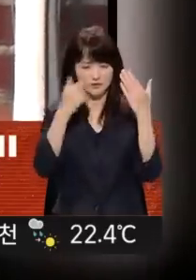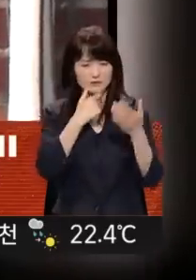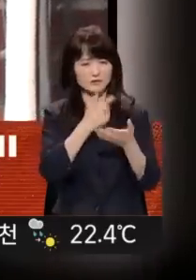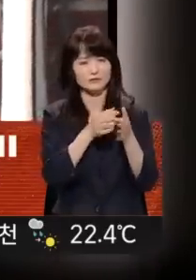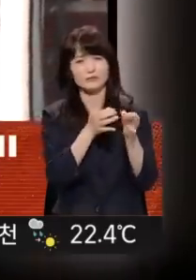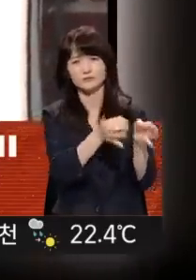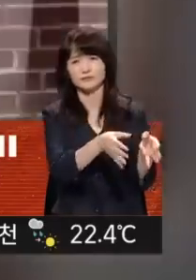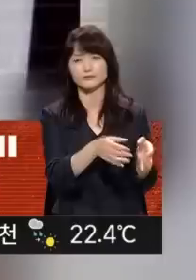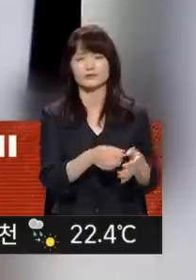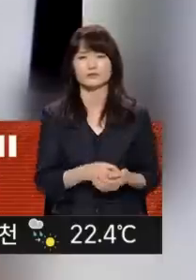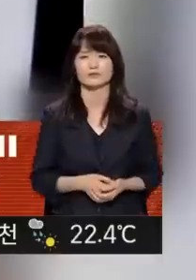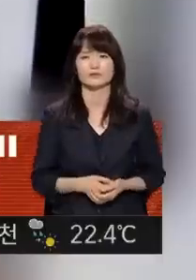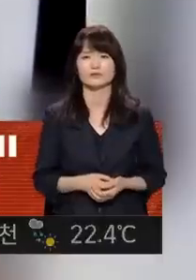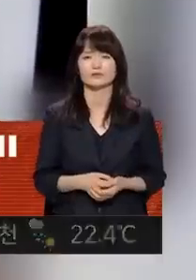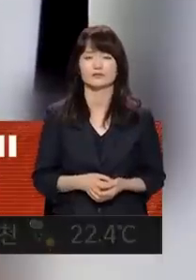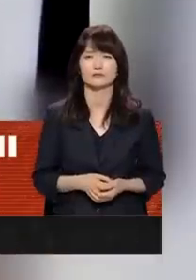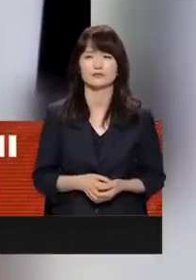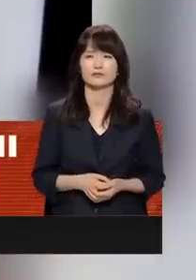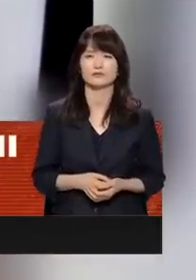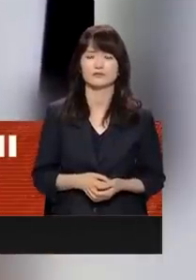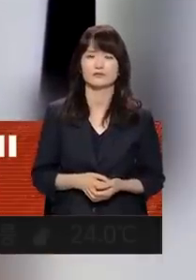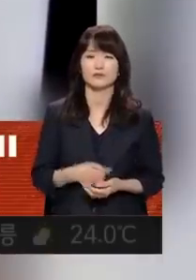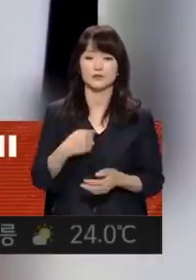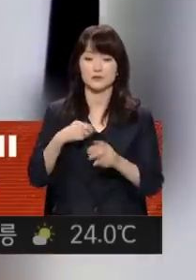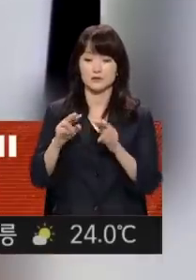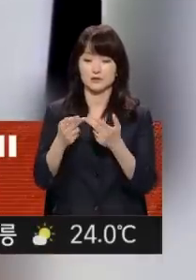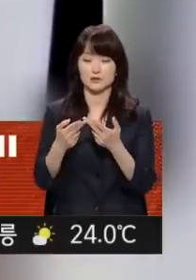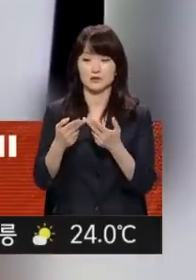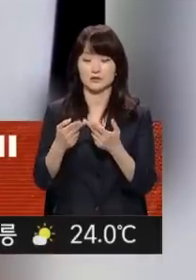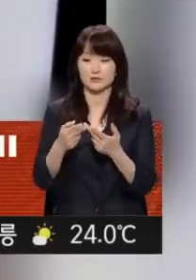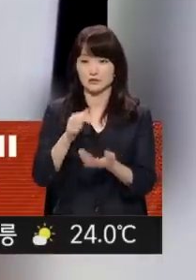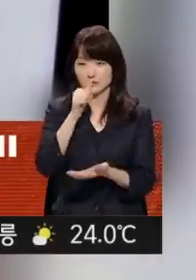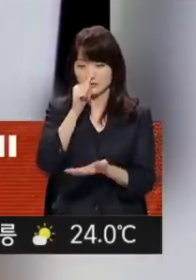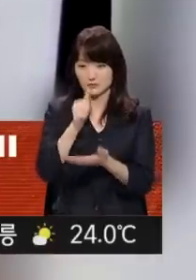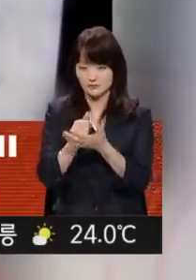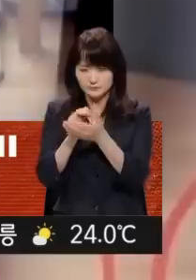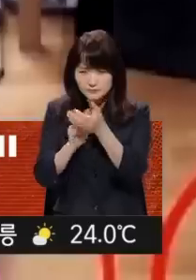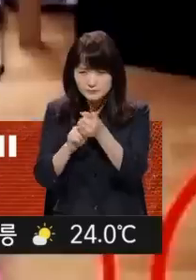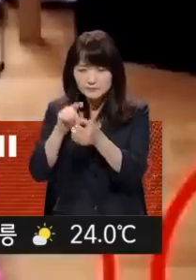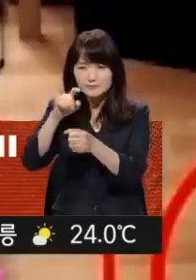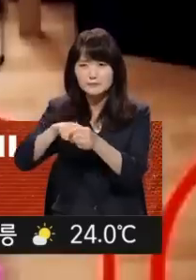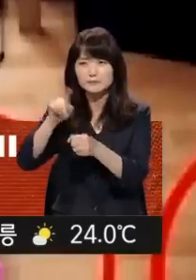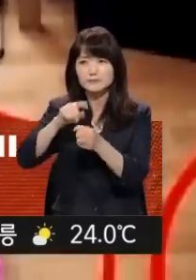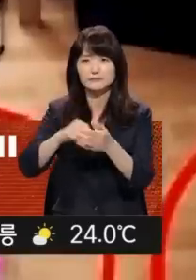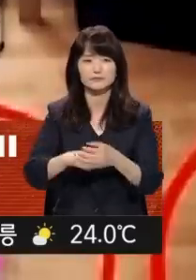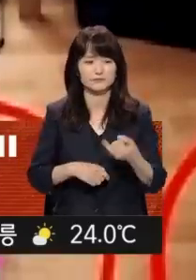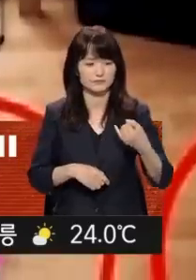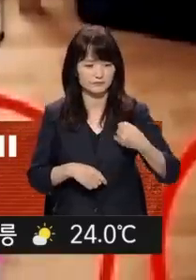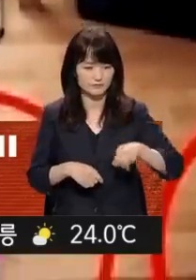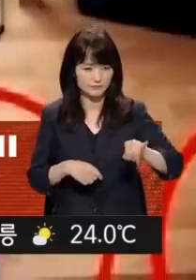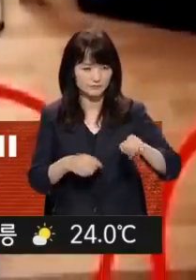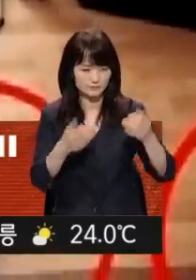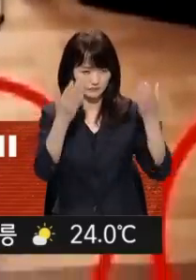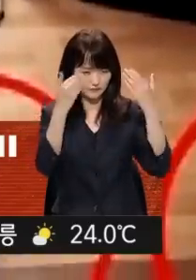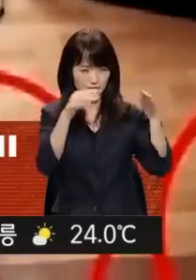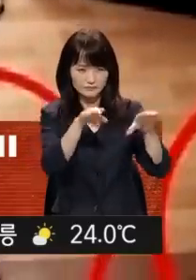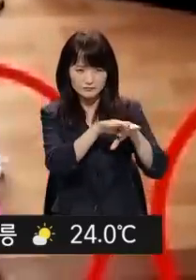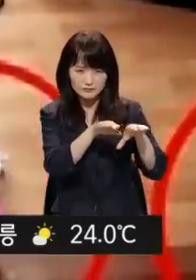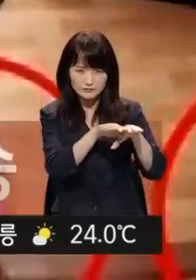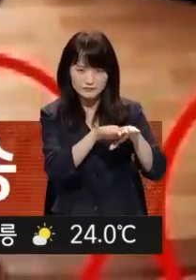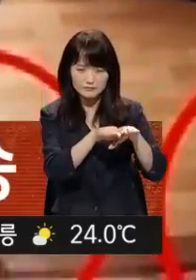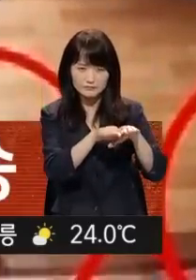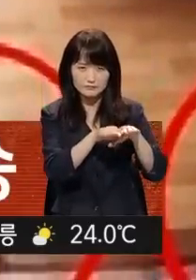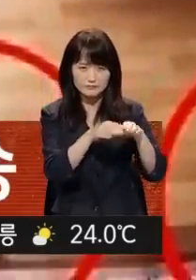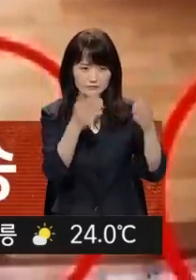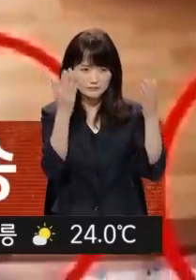일단 본인들의 범행을 은폐하기 위해서 맨 먼저 해야 할 것 아이가 학교를 안 가면 당연히 연락이 올 거 아니에요 당연하죠